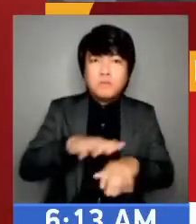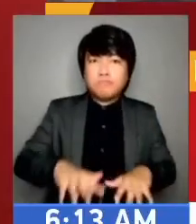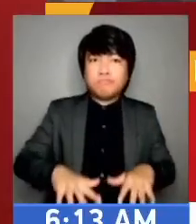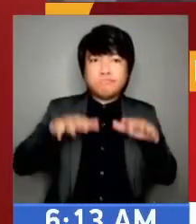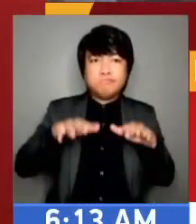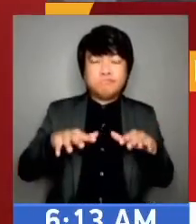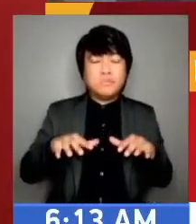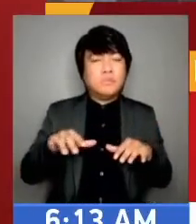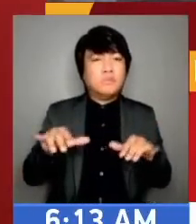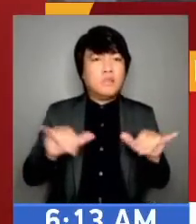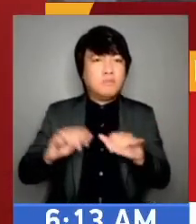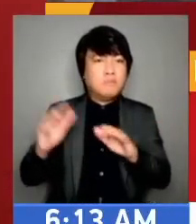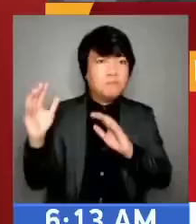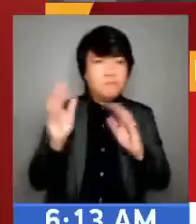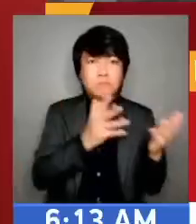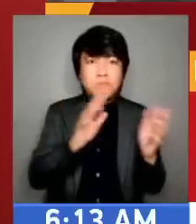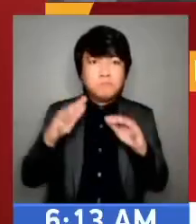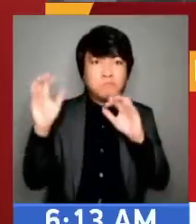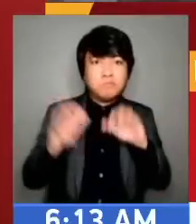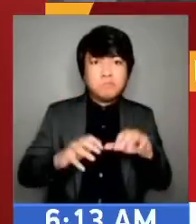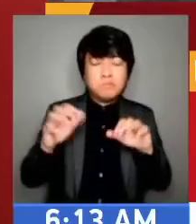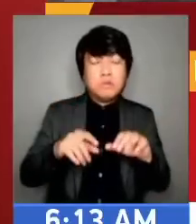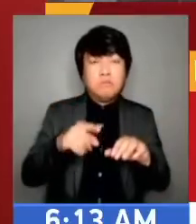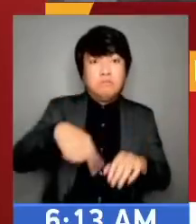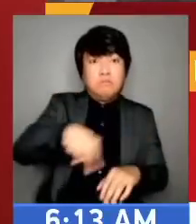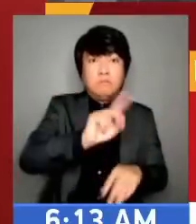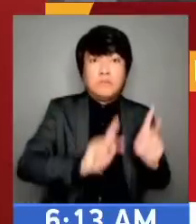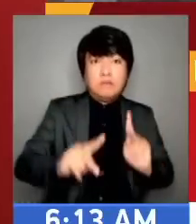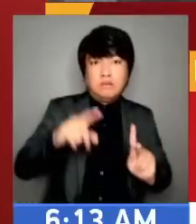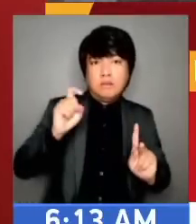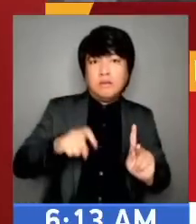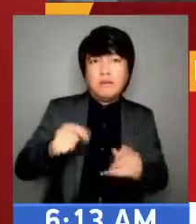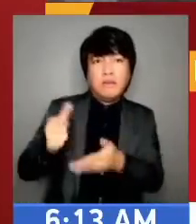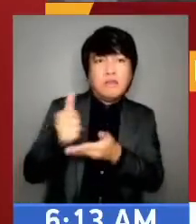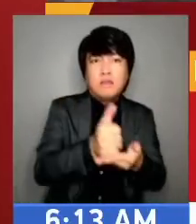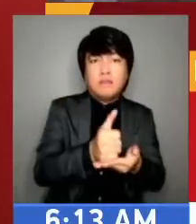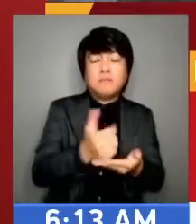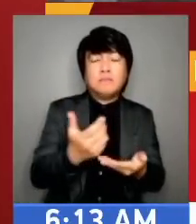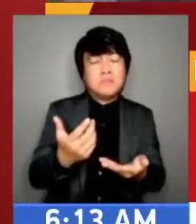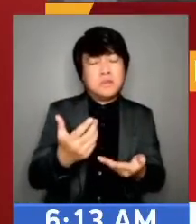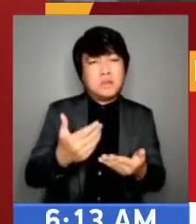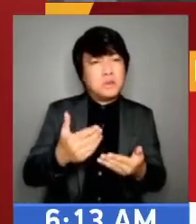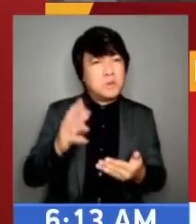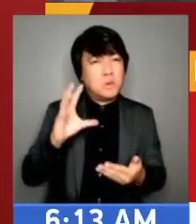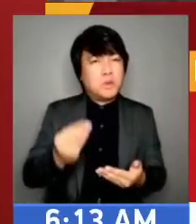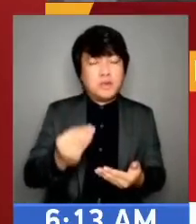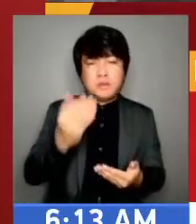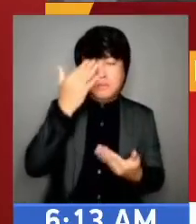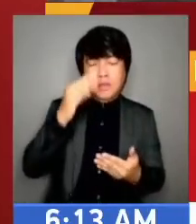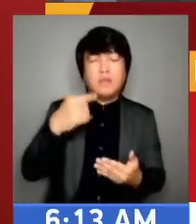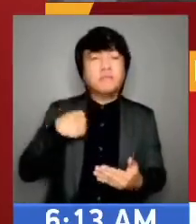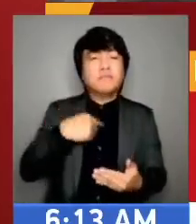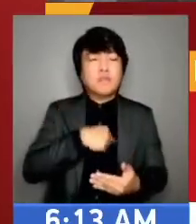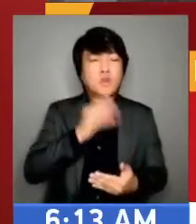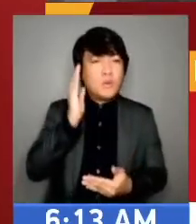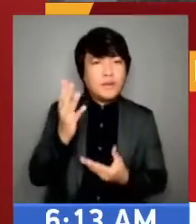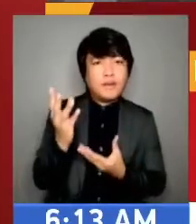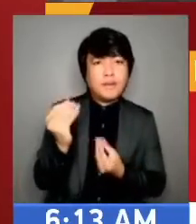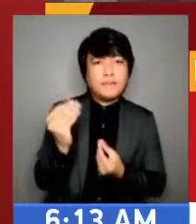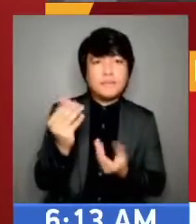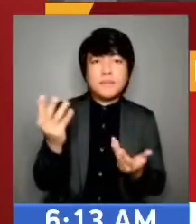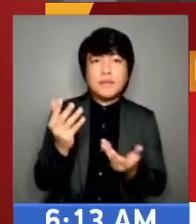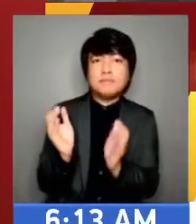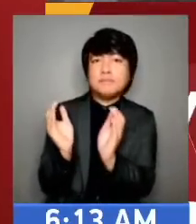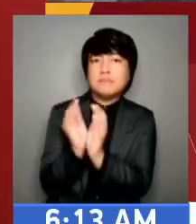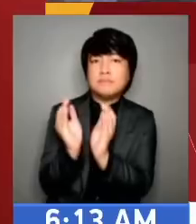at malamang ay mga ngailangan pa rin ng mga tulong sa mga darating na oras o araw. Susubaybayan na lang namin kung ano magiging action dito ng DSWD. Maraming